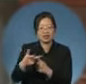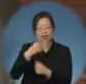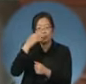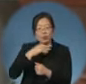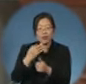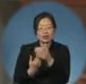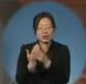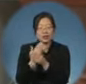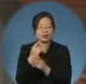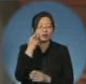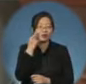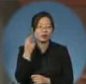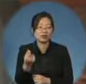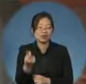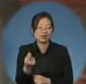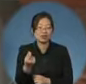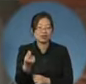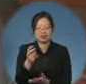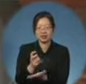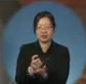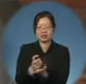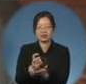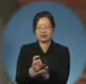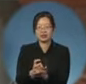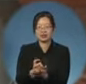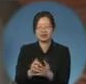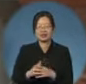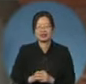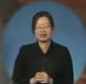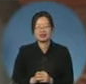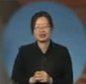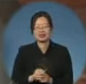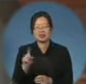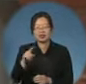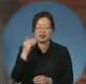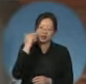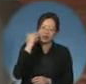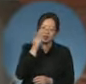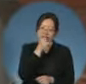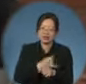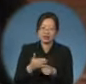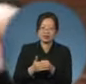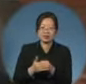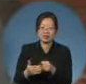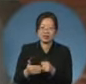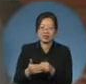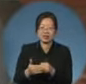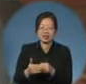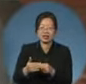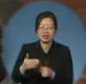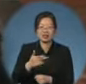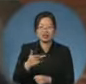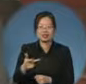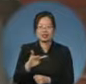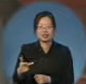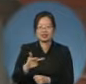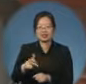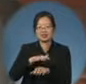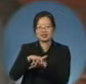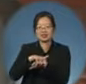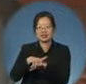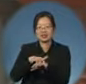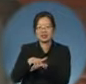휴 칼을 못 낼 거 같고 문제 개도 가 이렇게 어디서 걸려 받고 아까 이렇게 드렸듯이 거대한 이제 여체